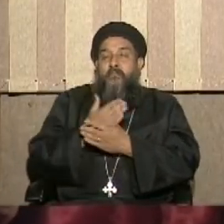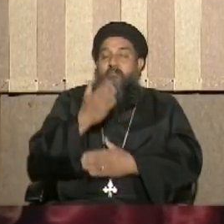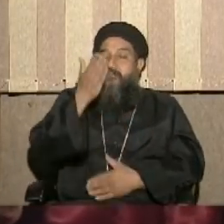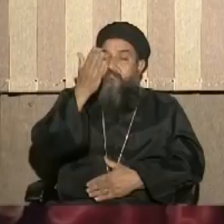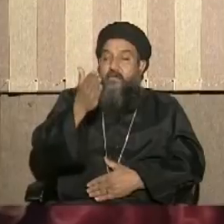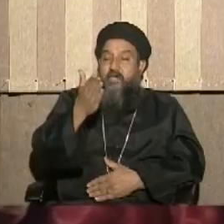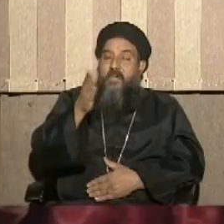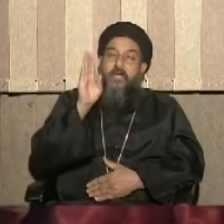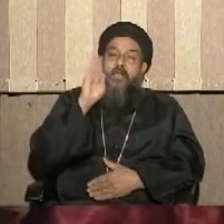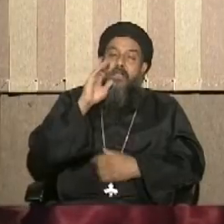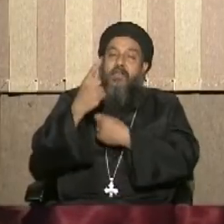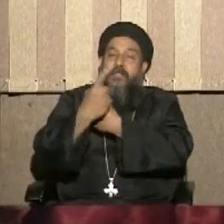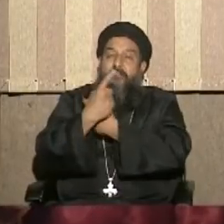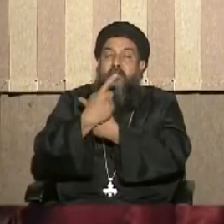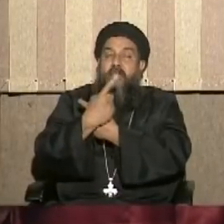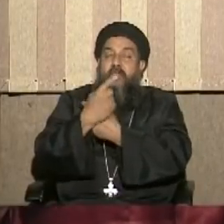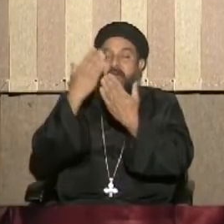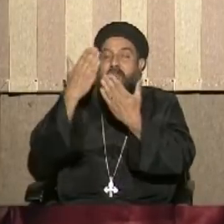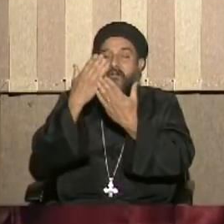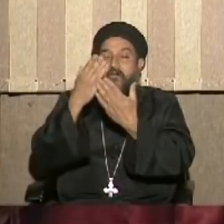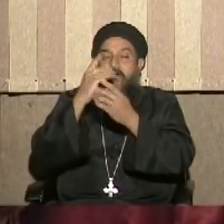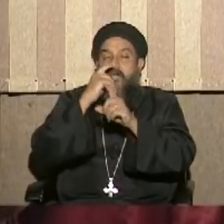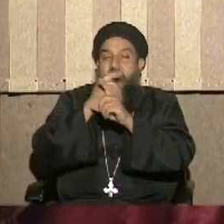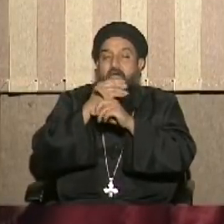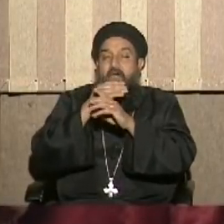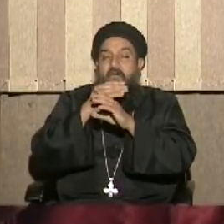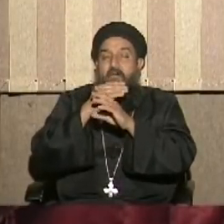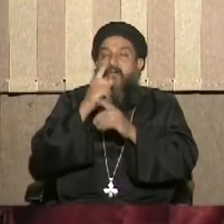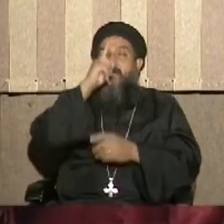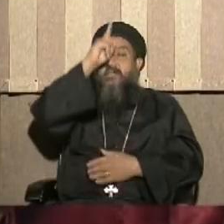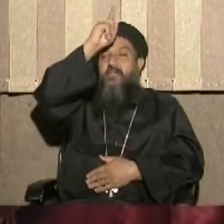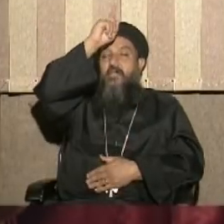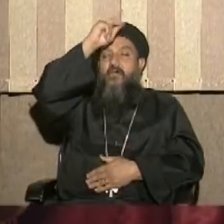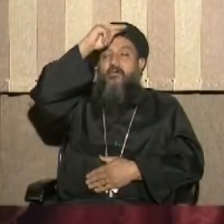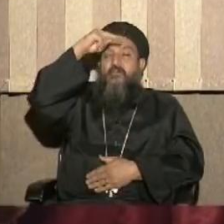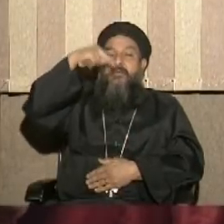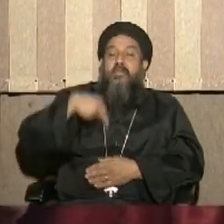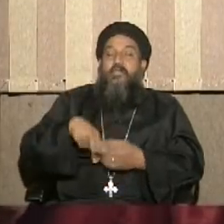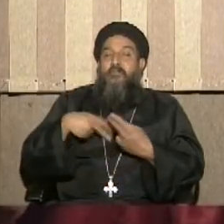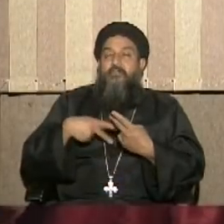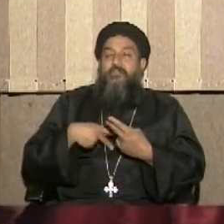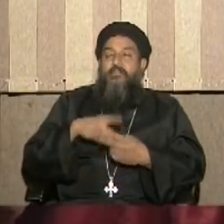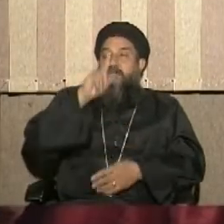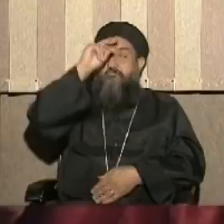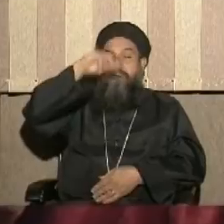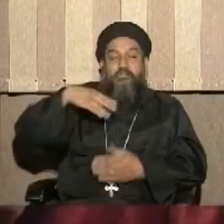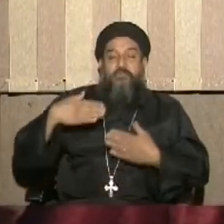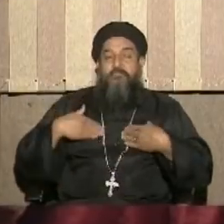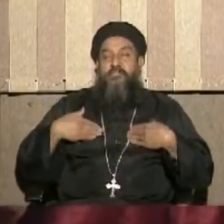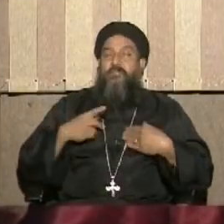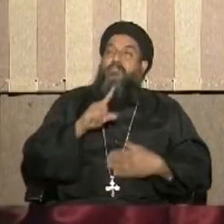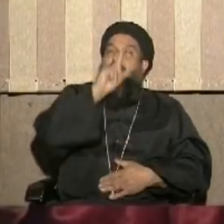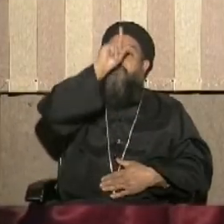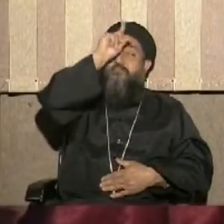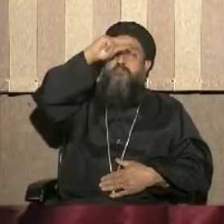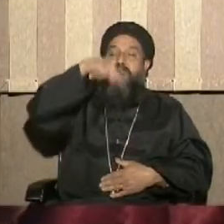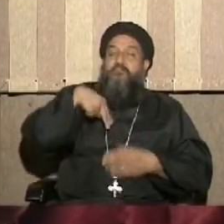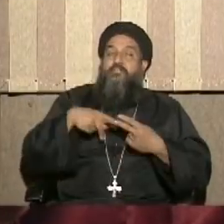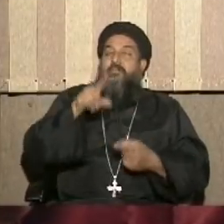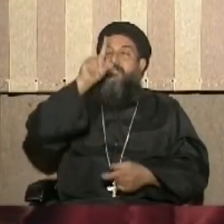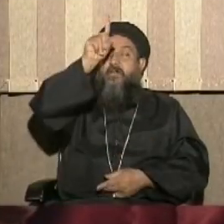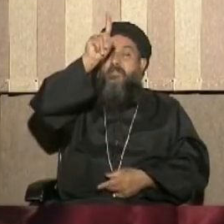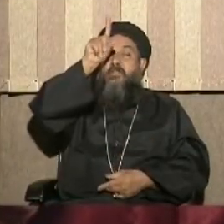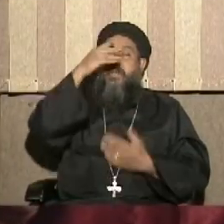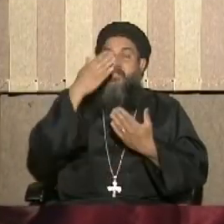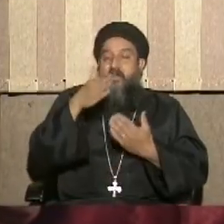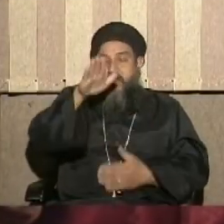فعلمنا دائما يا رب، أن نقول لتكن لا مشيئتي بل مشيئتك، لأن